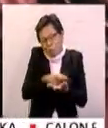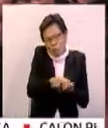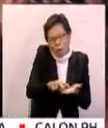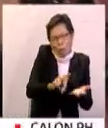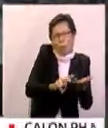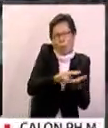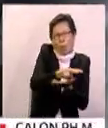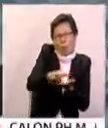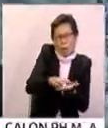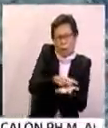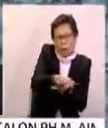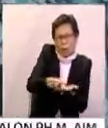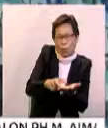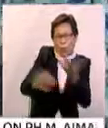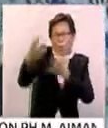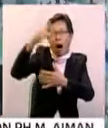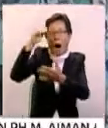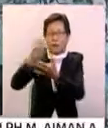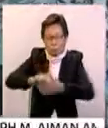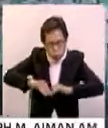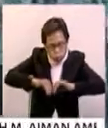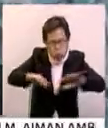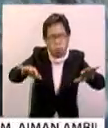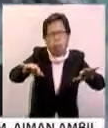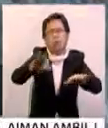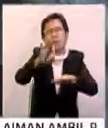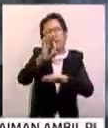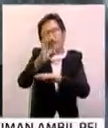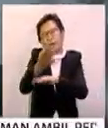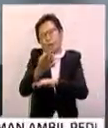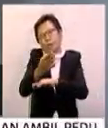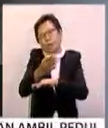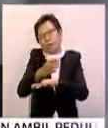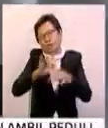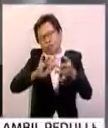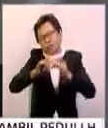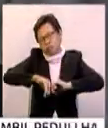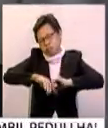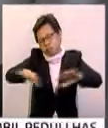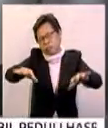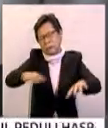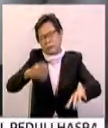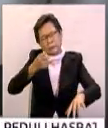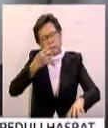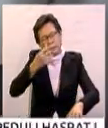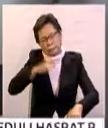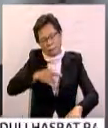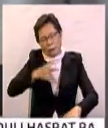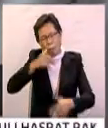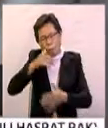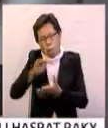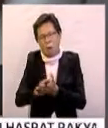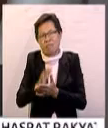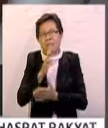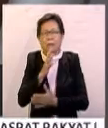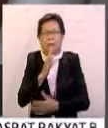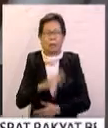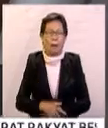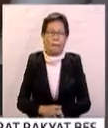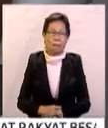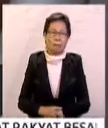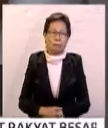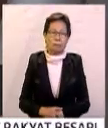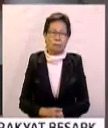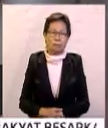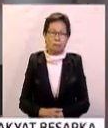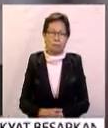kebakaran membabitkan suaminya yang tular di media sosial jadi kalau macam mkin Ada apa